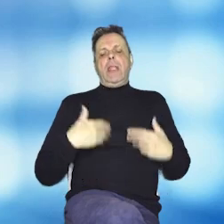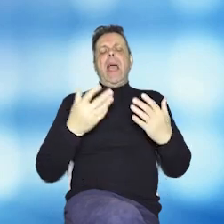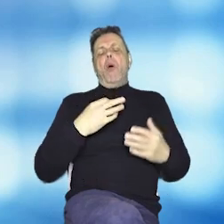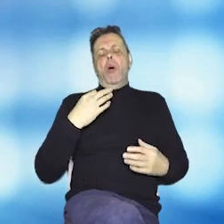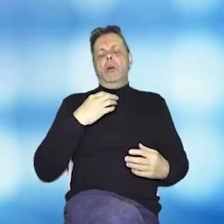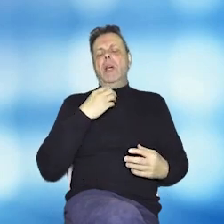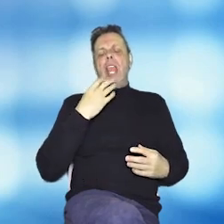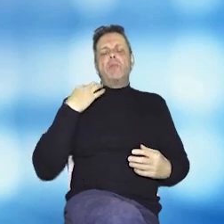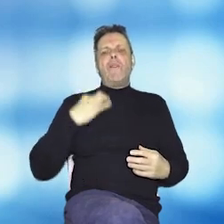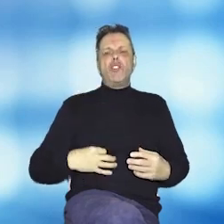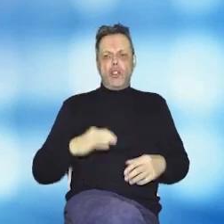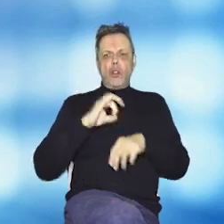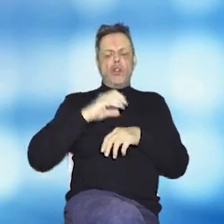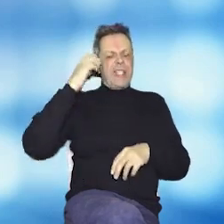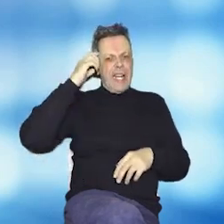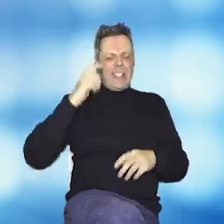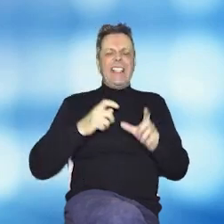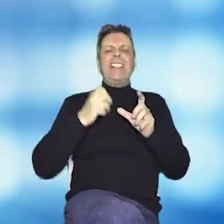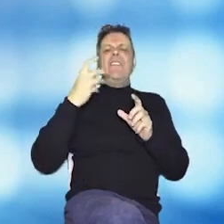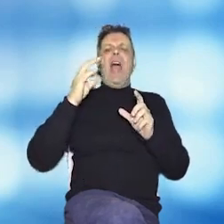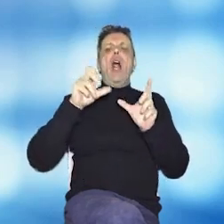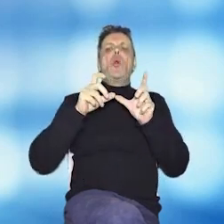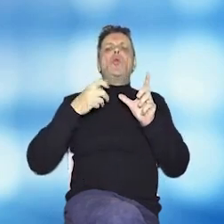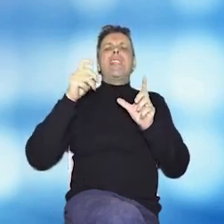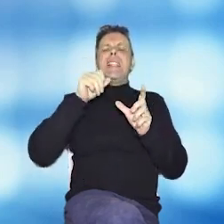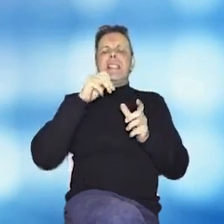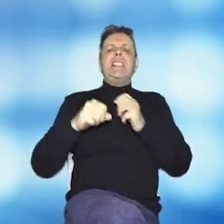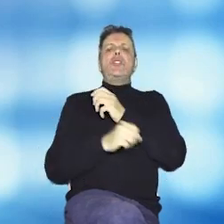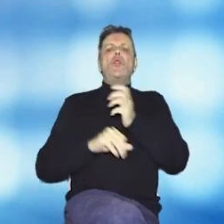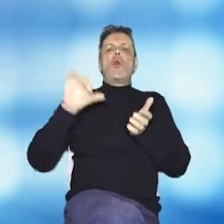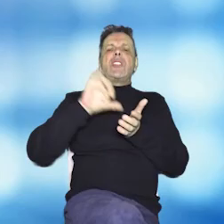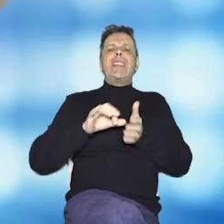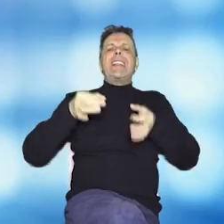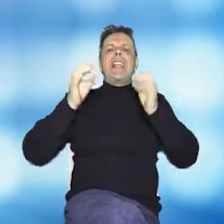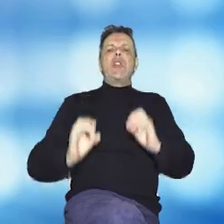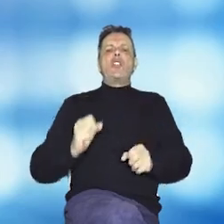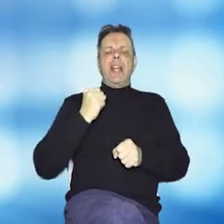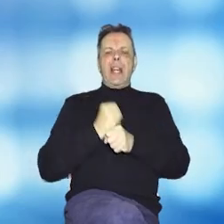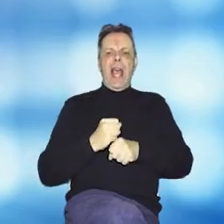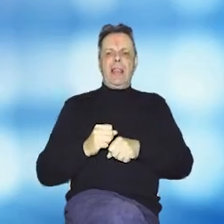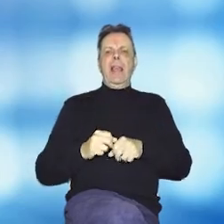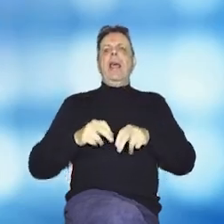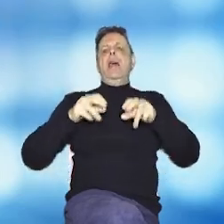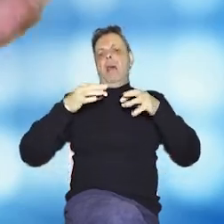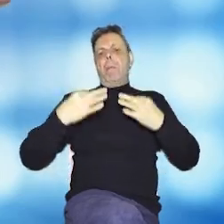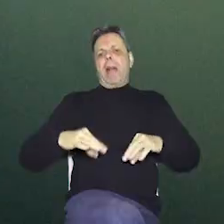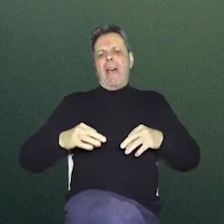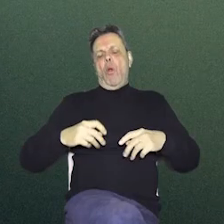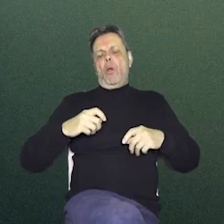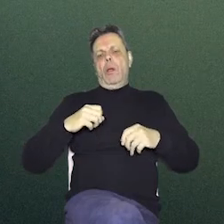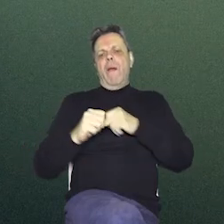profesorici, doktorici znanosti Silviji Rusac iz Studijskog centra za socijalni rad Pravnog fakulteta u Zagrebu.